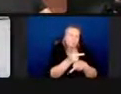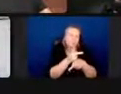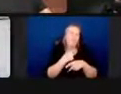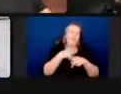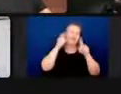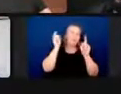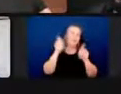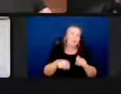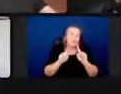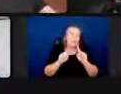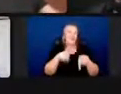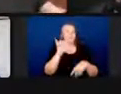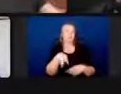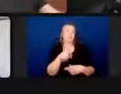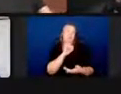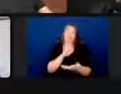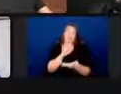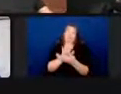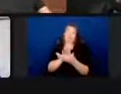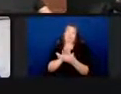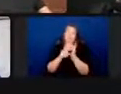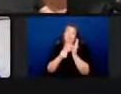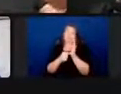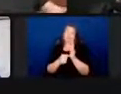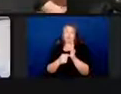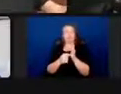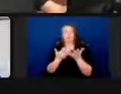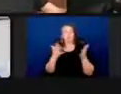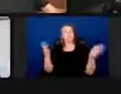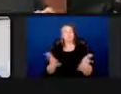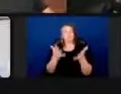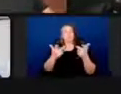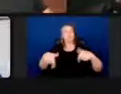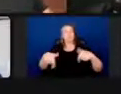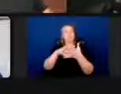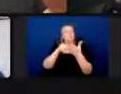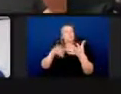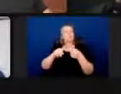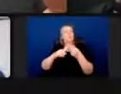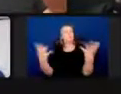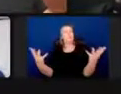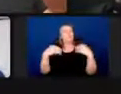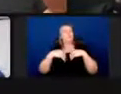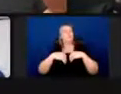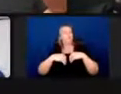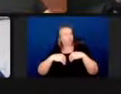ya kisheria na kupata haki, na tumeweza kuwahusisha